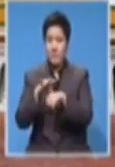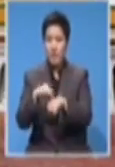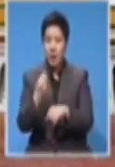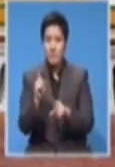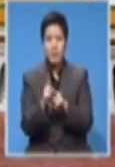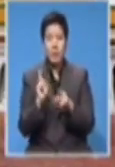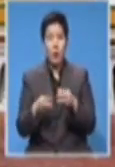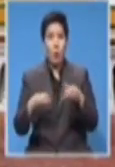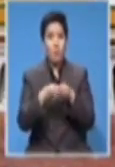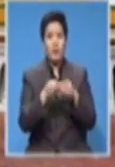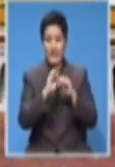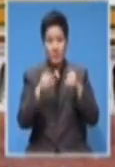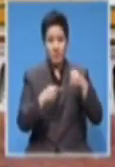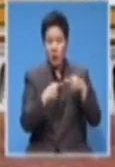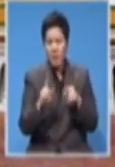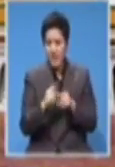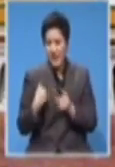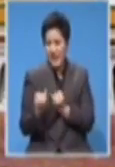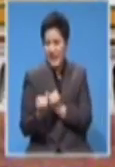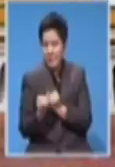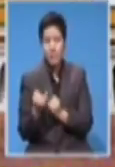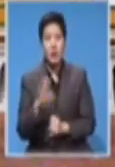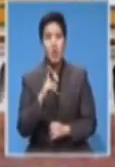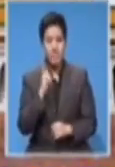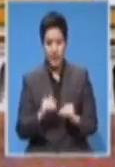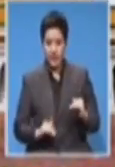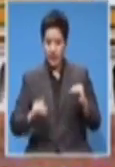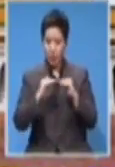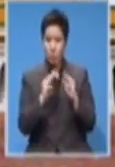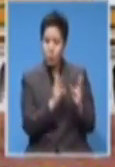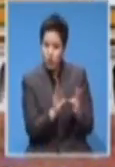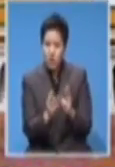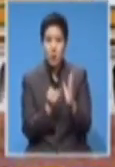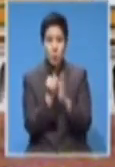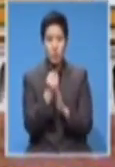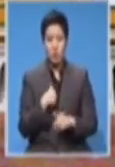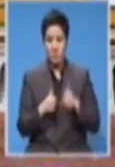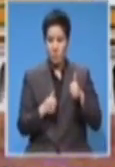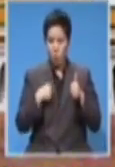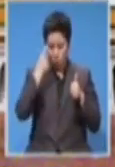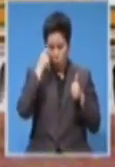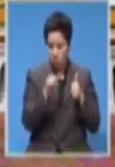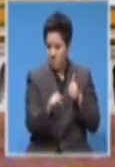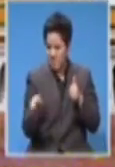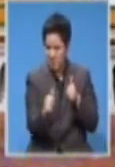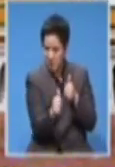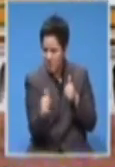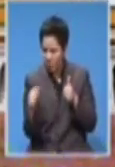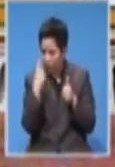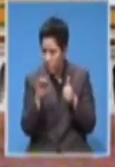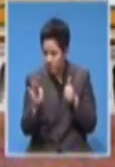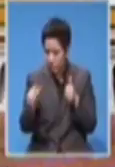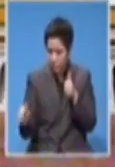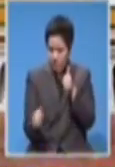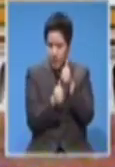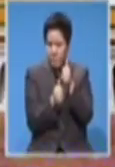นสายคำชาที่ชัดเจนไม่ใช่พวกใครขึ้นมาด้วยความชอบธรรมนะครับนายตัวเองต้องรู้ว่าลูกน้องตัวเองดีหรือไม่ดีมันจะได้ไม่